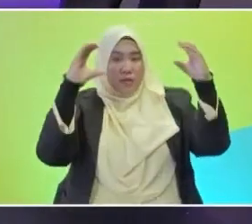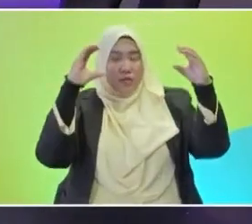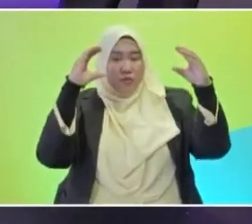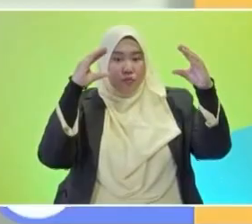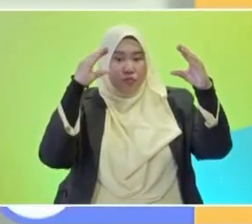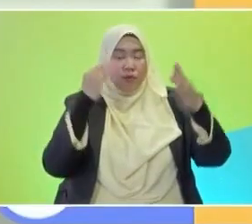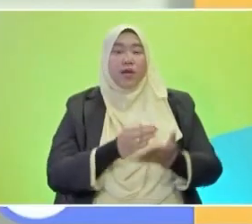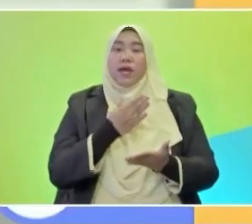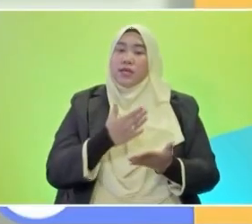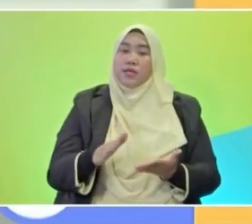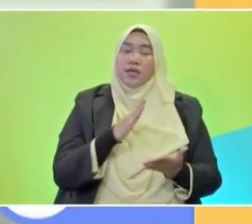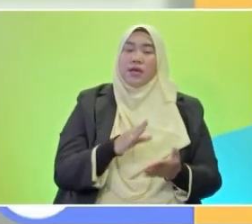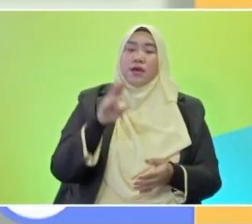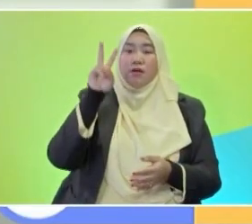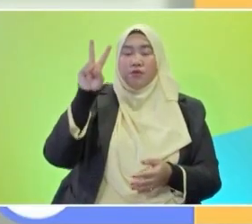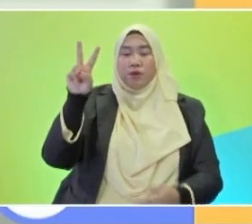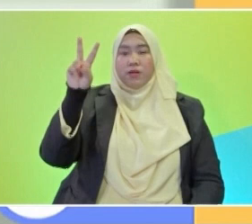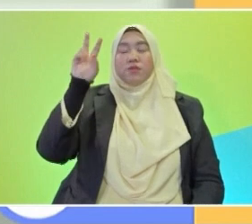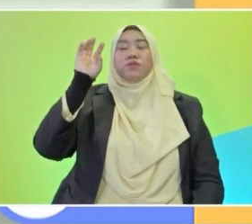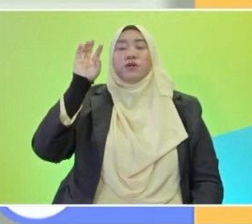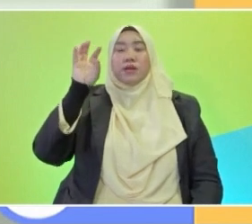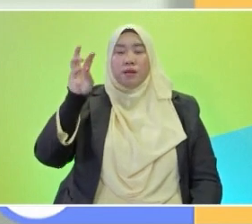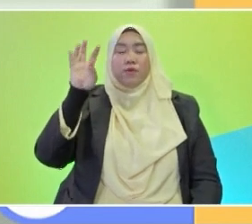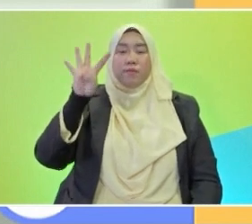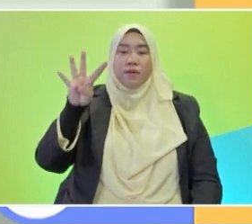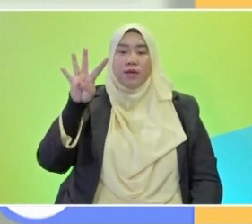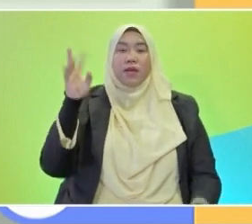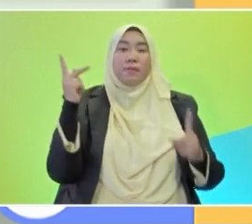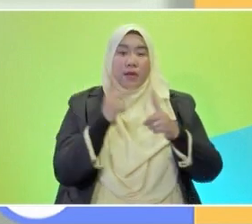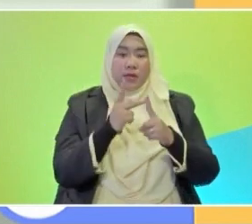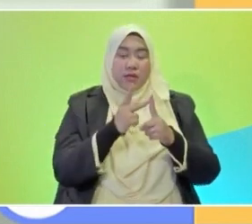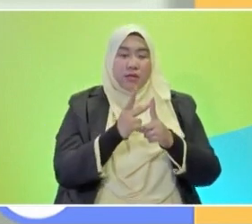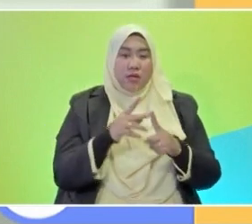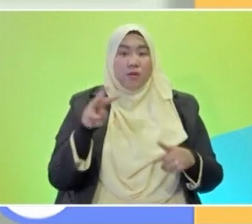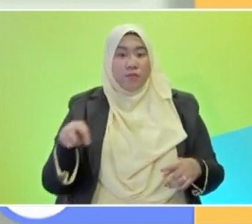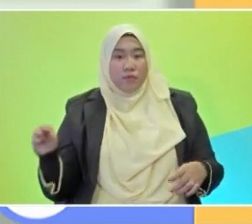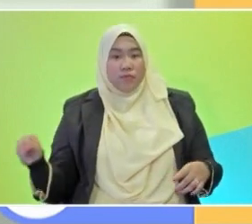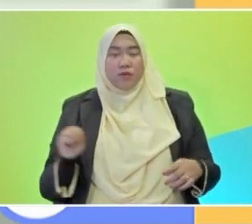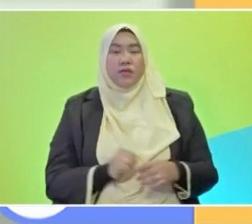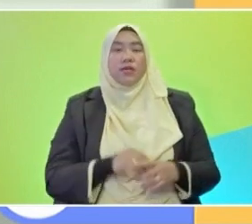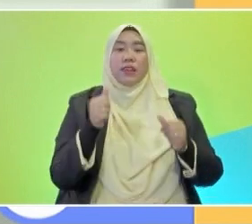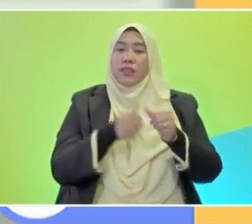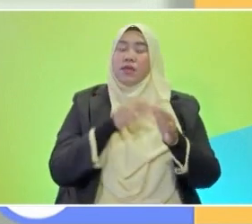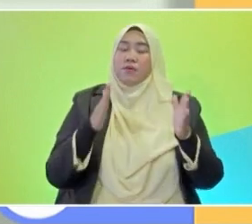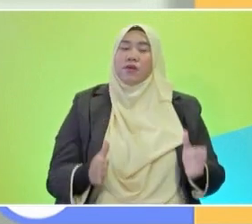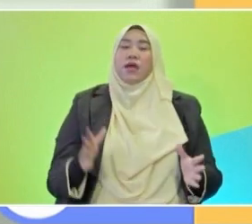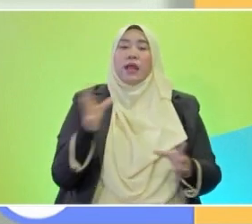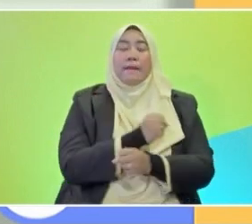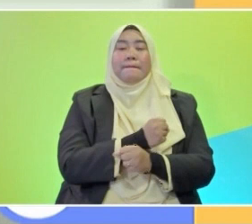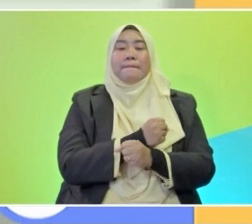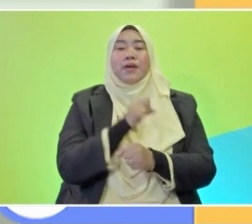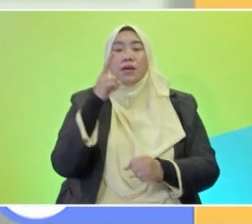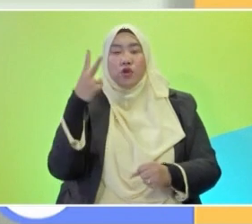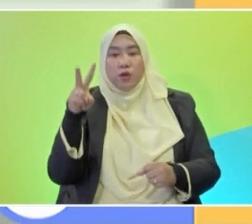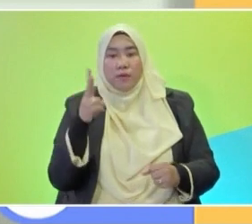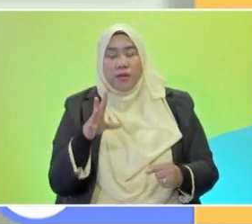mengagetkan 624 botol air mineral kepada beberapa orang muridnya setiap orang mendapat 12 botol air berapakah